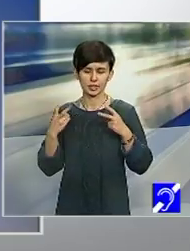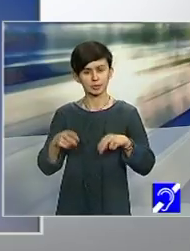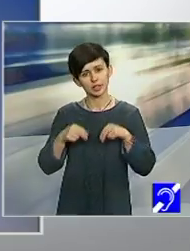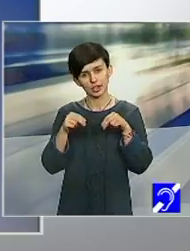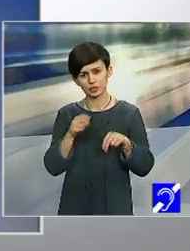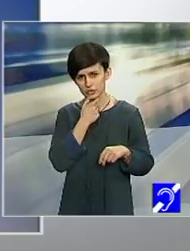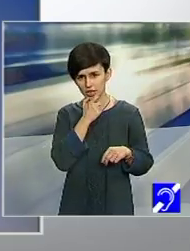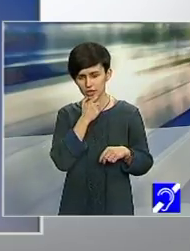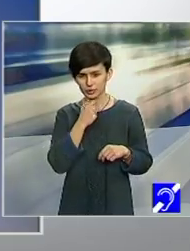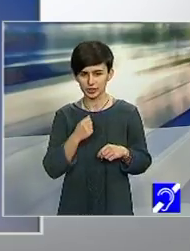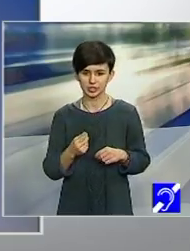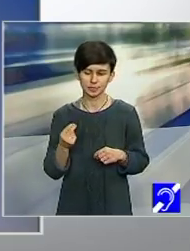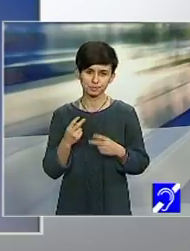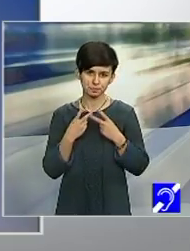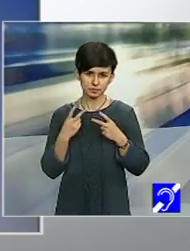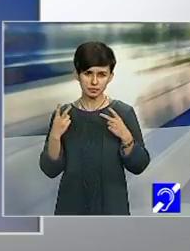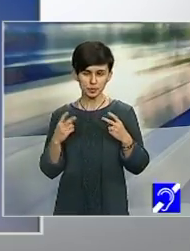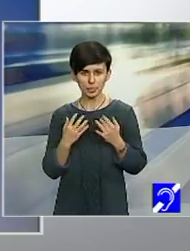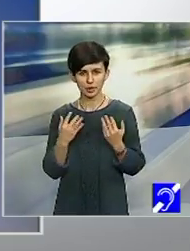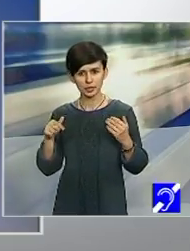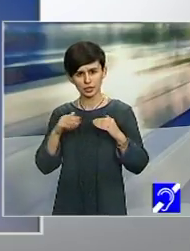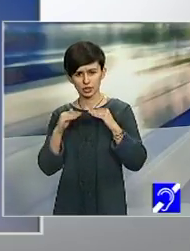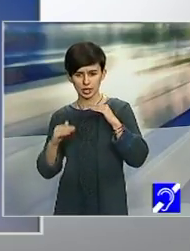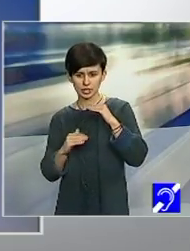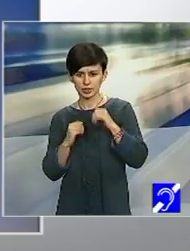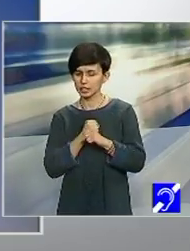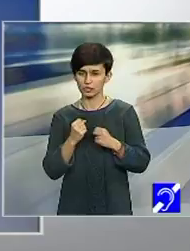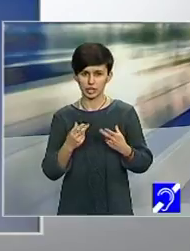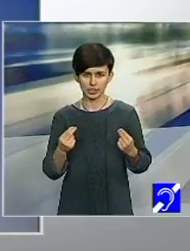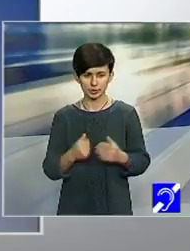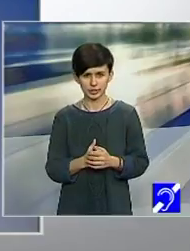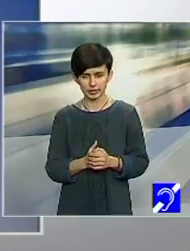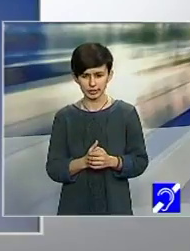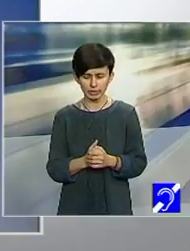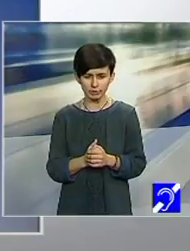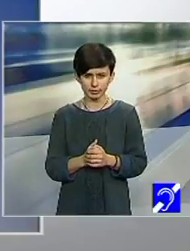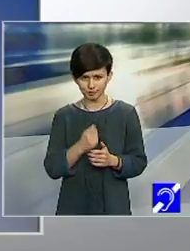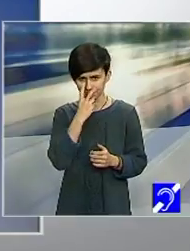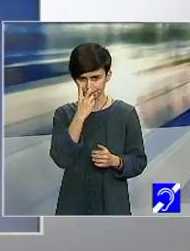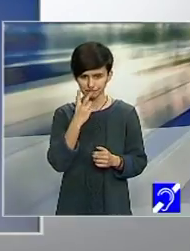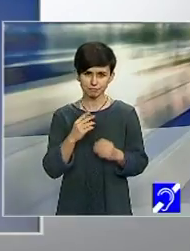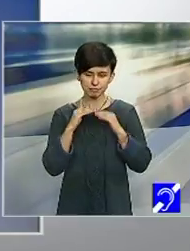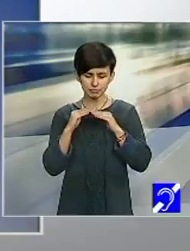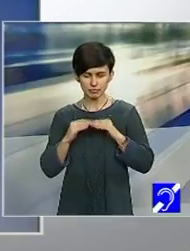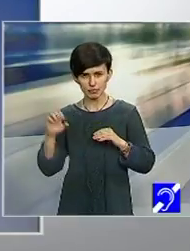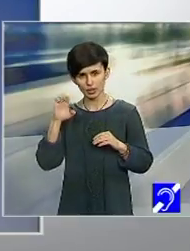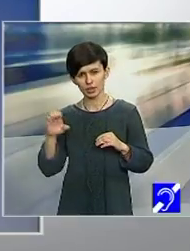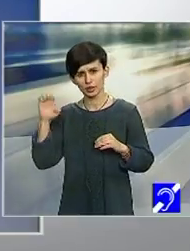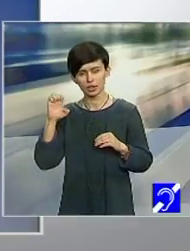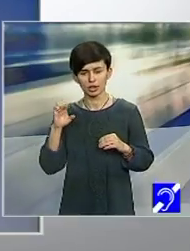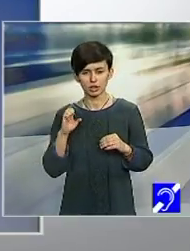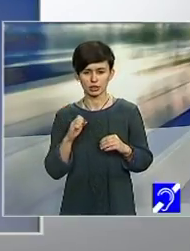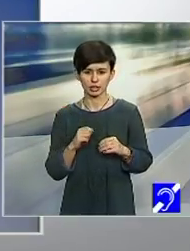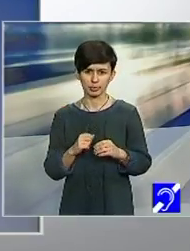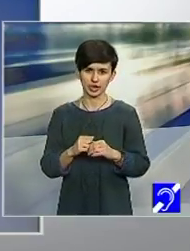o vârstă venerabilă și numărul lor scade dramatic. În același timp se constată la nivel european, dar și la noi în țară, tendințe de